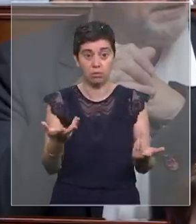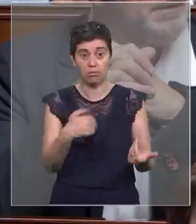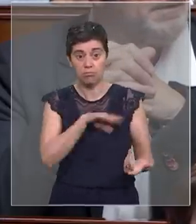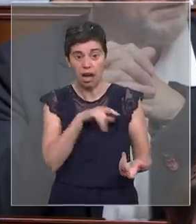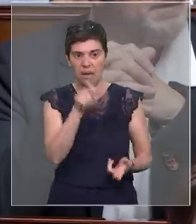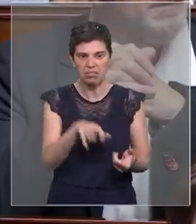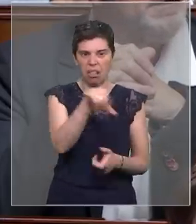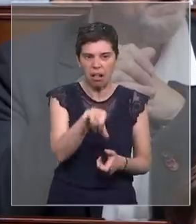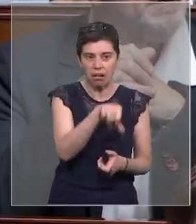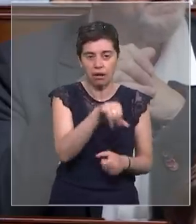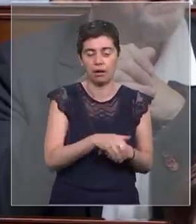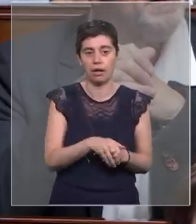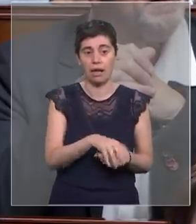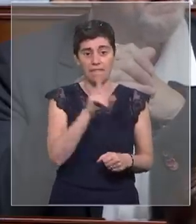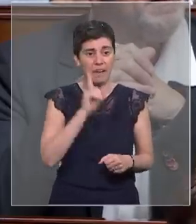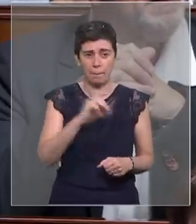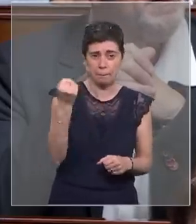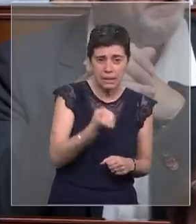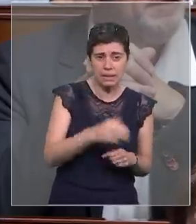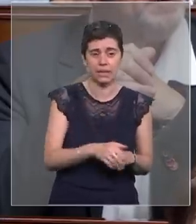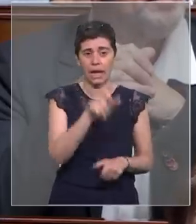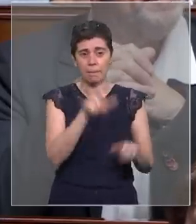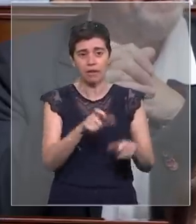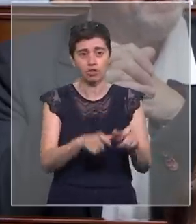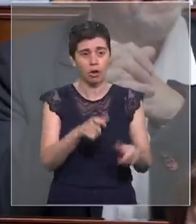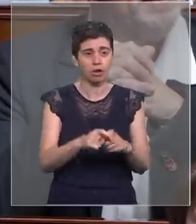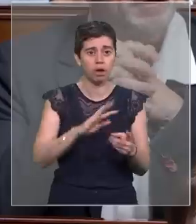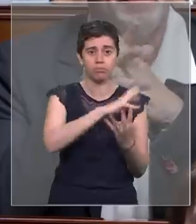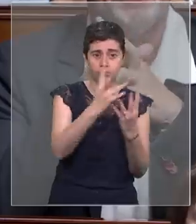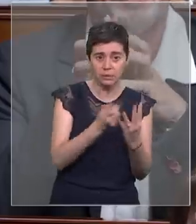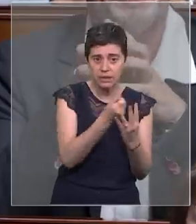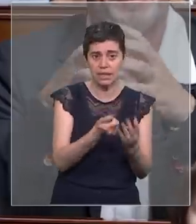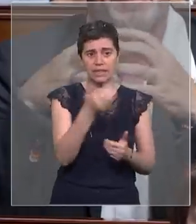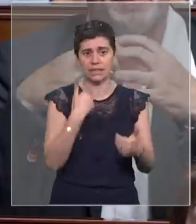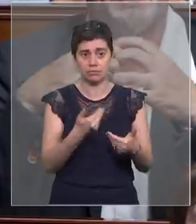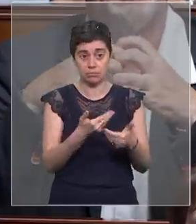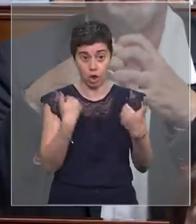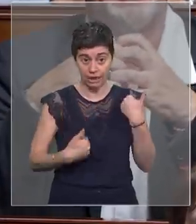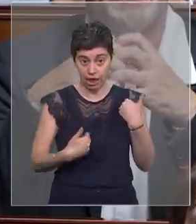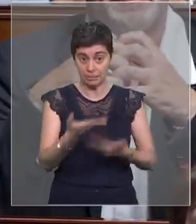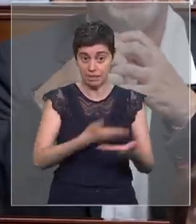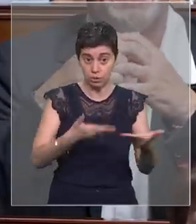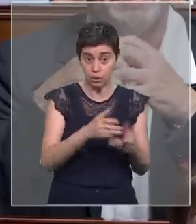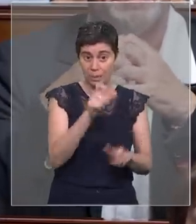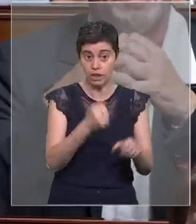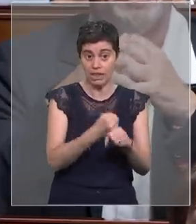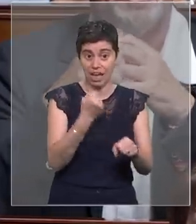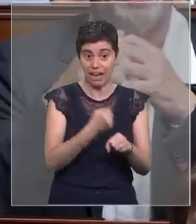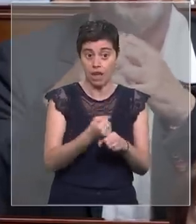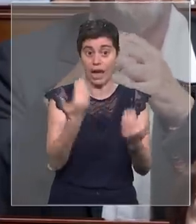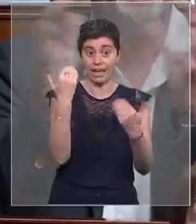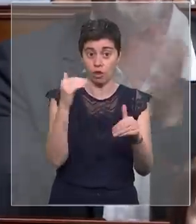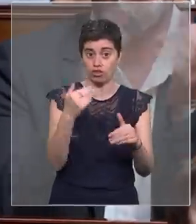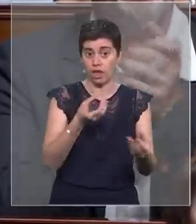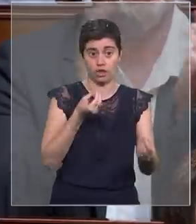exploiteurs. Elle condamne davantage les femmes, les personnes LGBTI, les personnes en situation de handicap. Elle condamne les travailleurs étrangers et toutes les victimes de